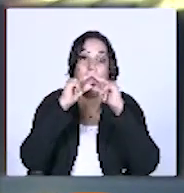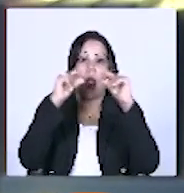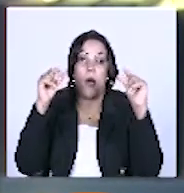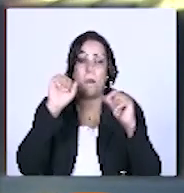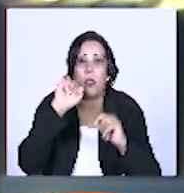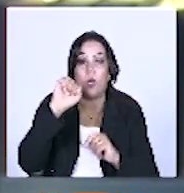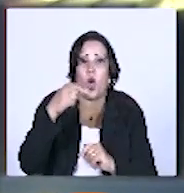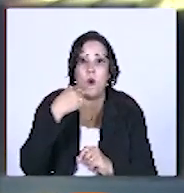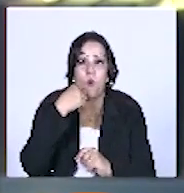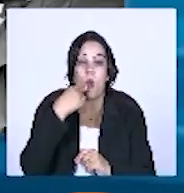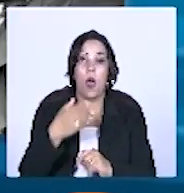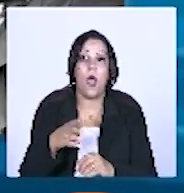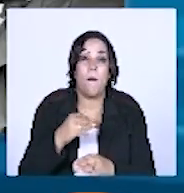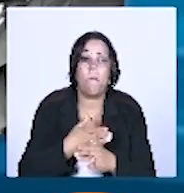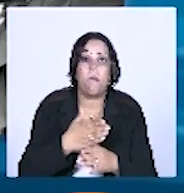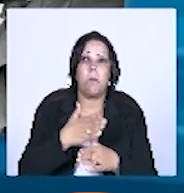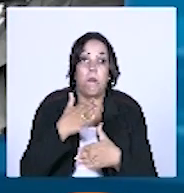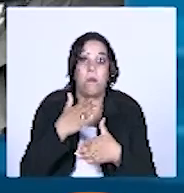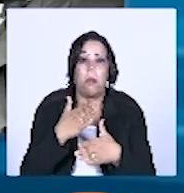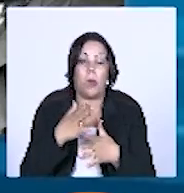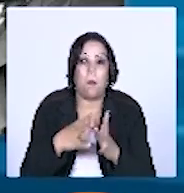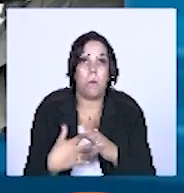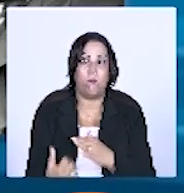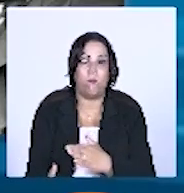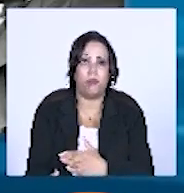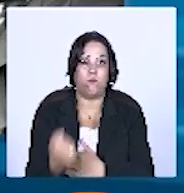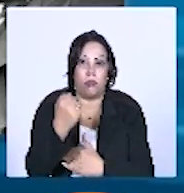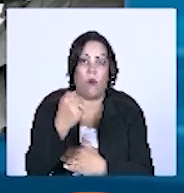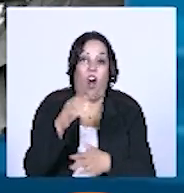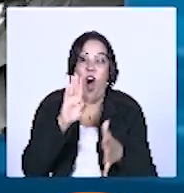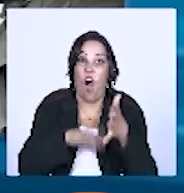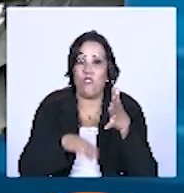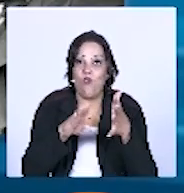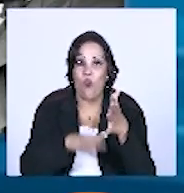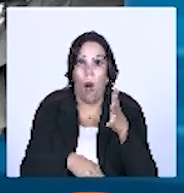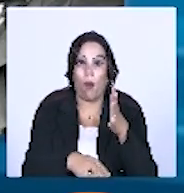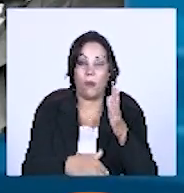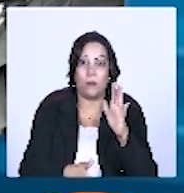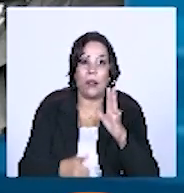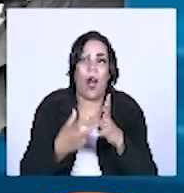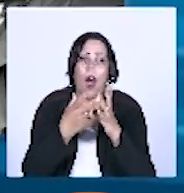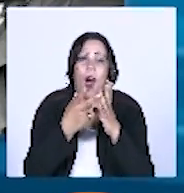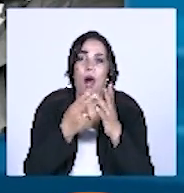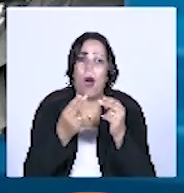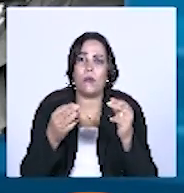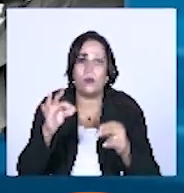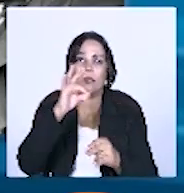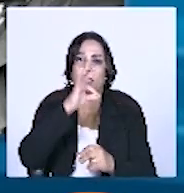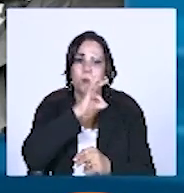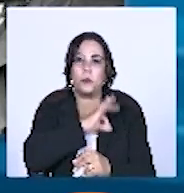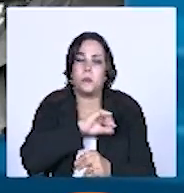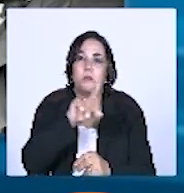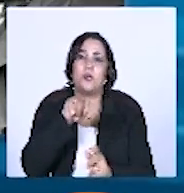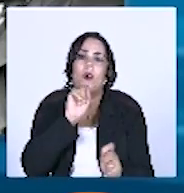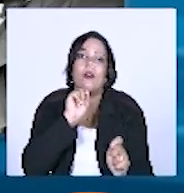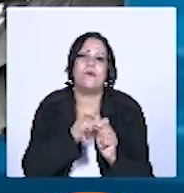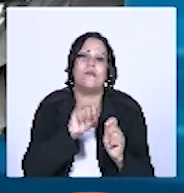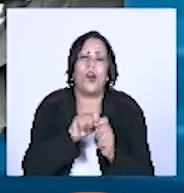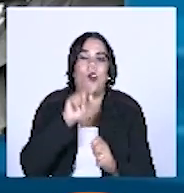بيقول بناء اطفال اقوياء اكثر يسرا من اصلاح رجال